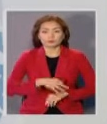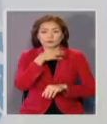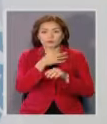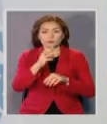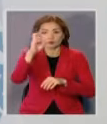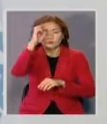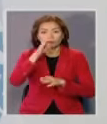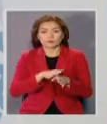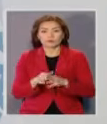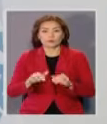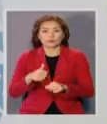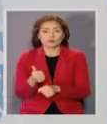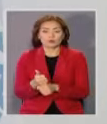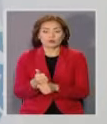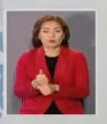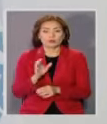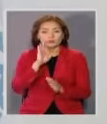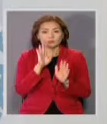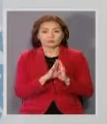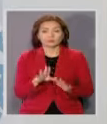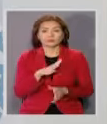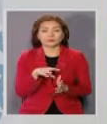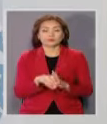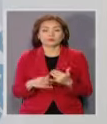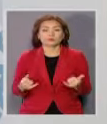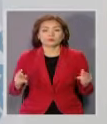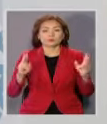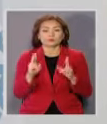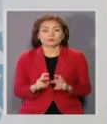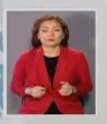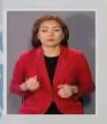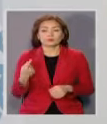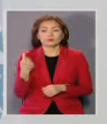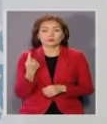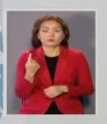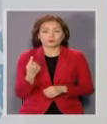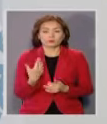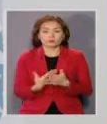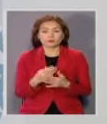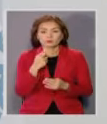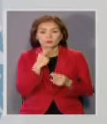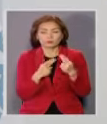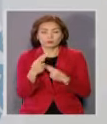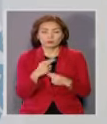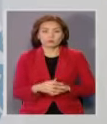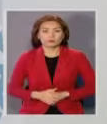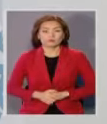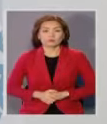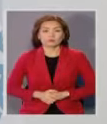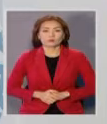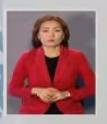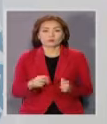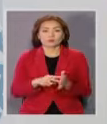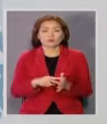мемлекеттік атқарушы органдардың басшыларын тыңдап жатырмыз. Оның ішінде бүгін қаралып жатқан мәселе бірінші ол әлеуметтік азық-түлік